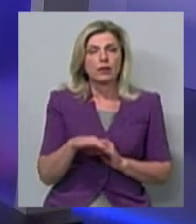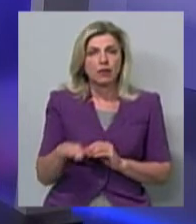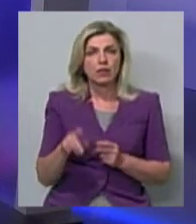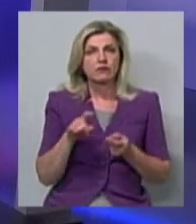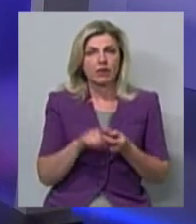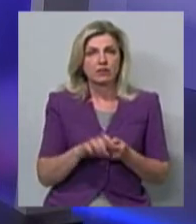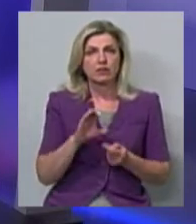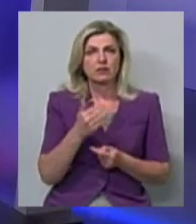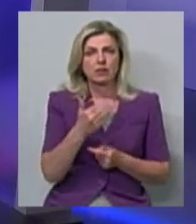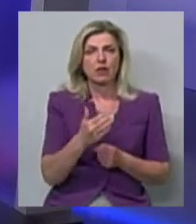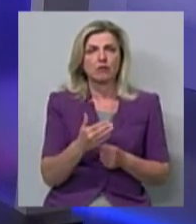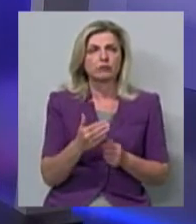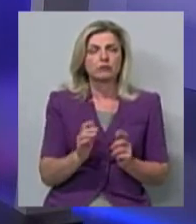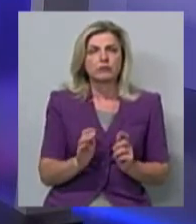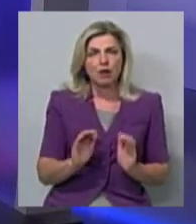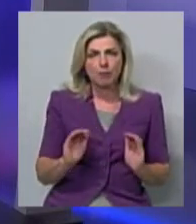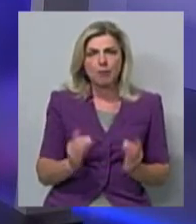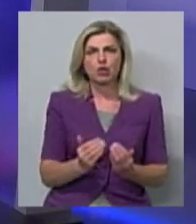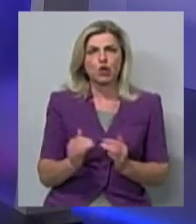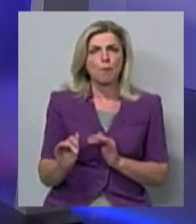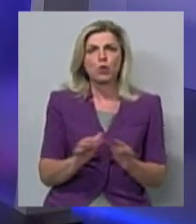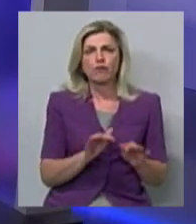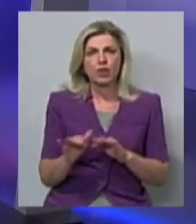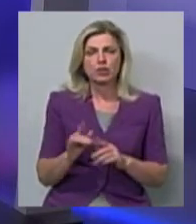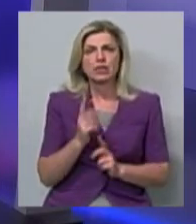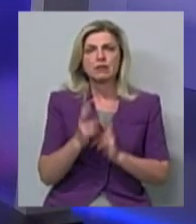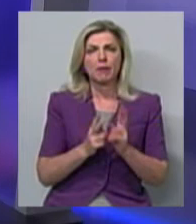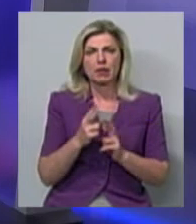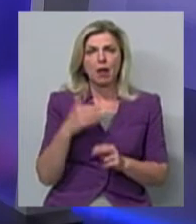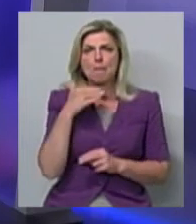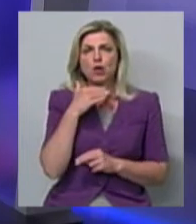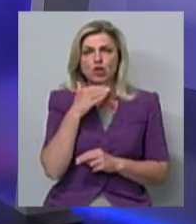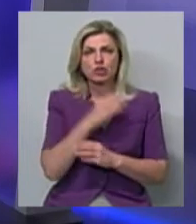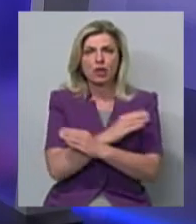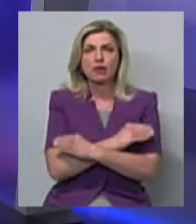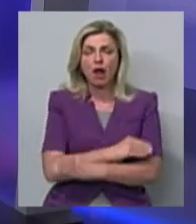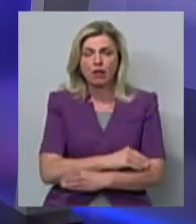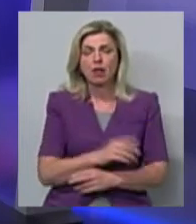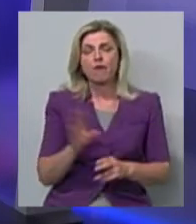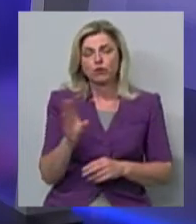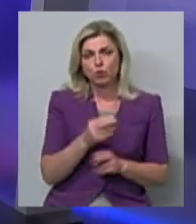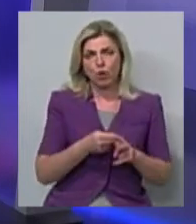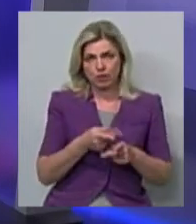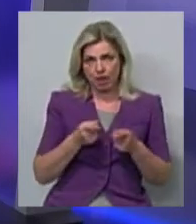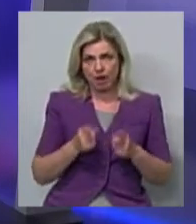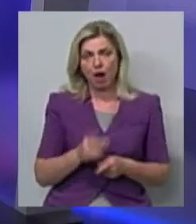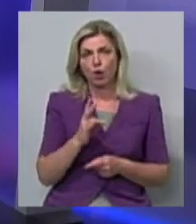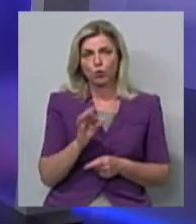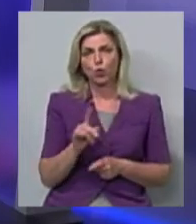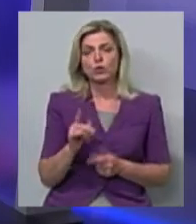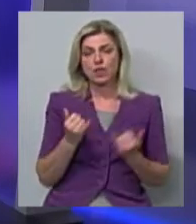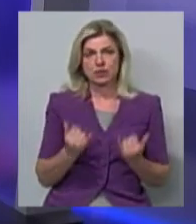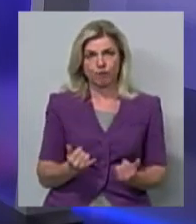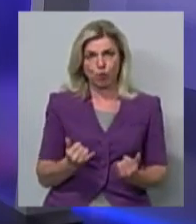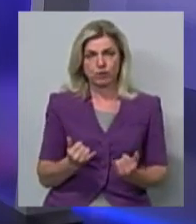их ограниченной подвижностью, в связи с изменением в мышечной ткани. Вот Вот это то, что реально на сегодняшний